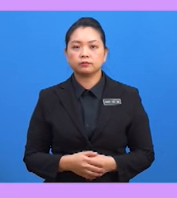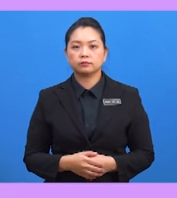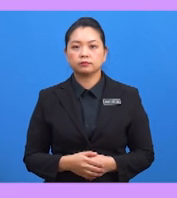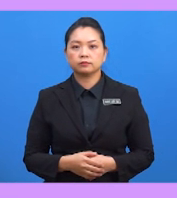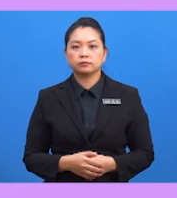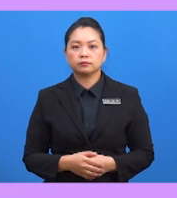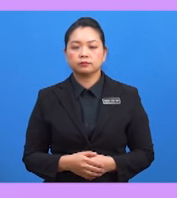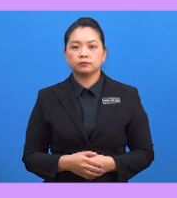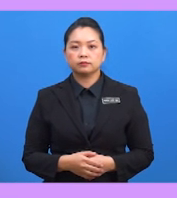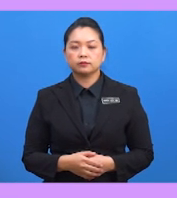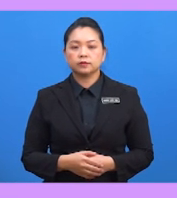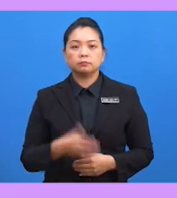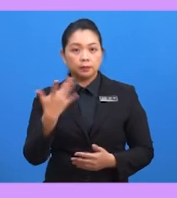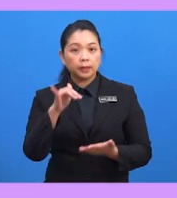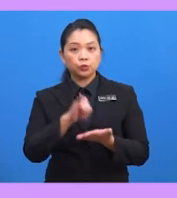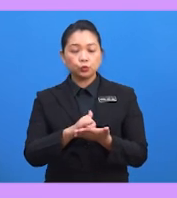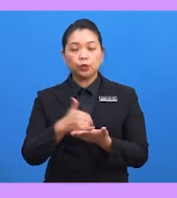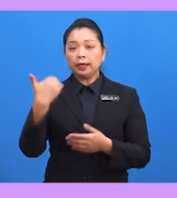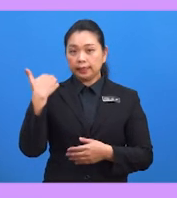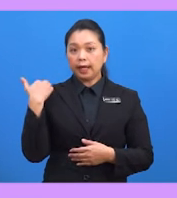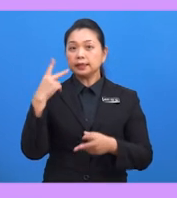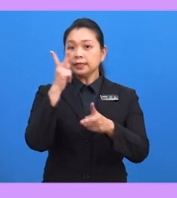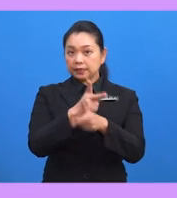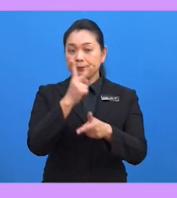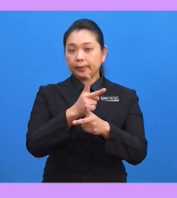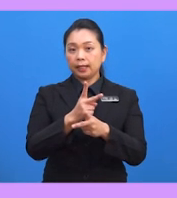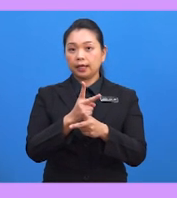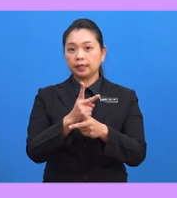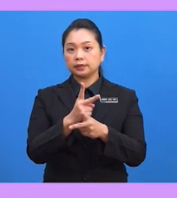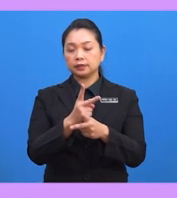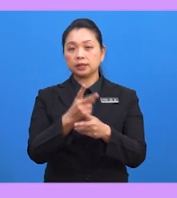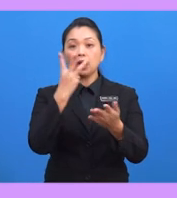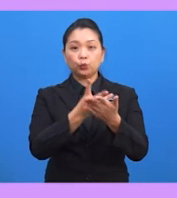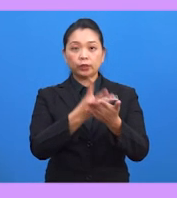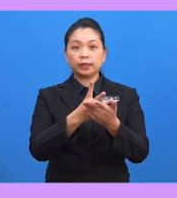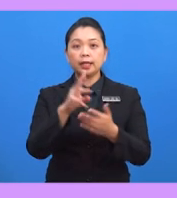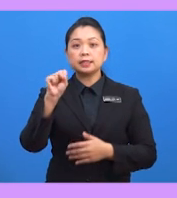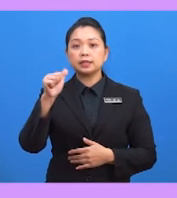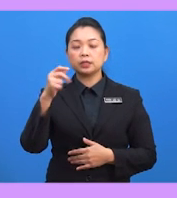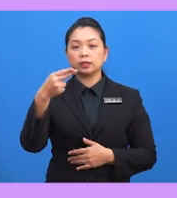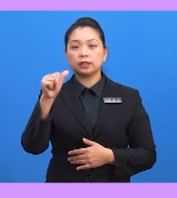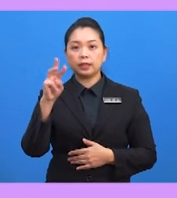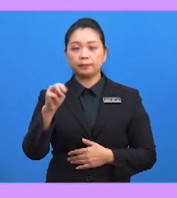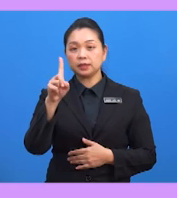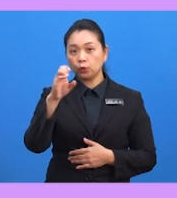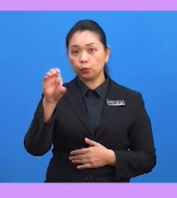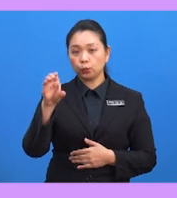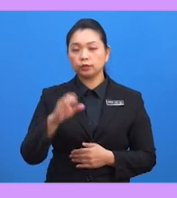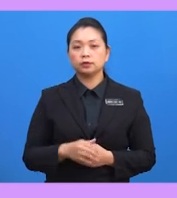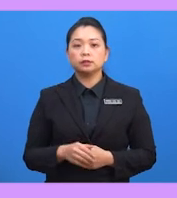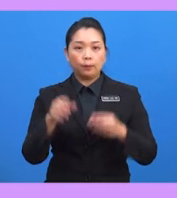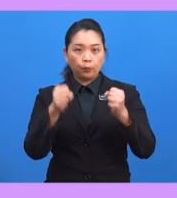Saiful menyimpan amanah saham sebanyak RM100. Simpanan ini mampu membantu